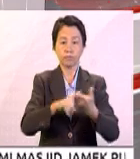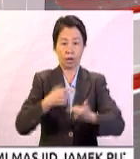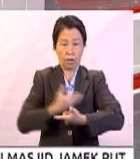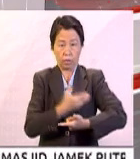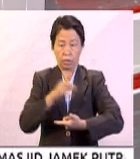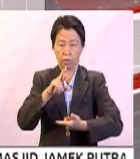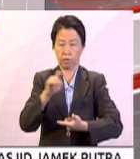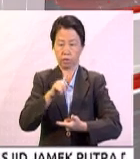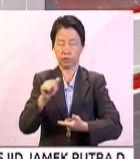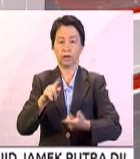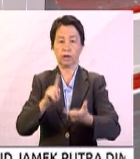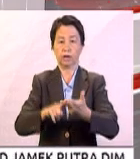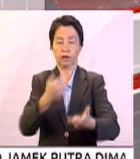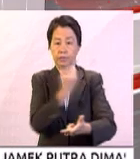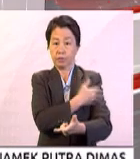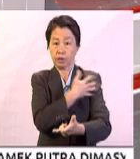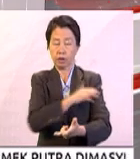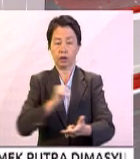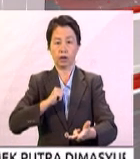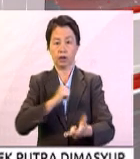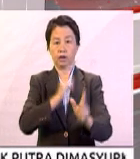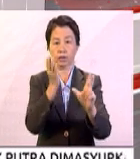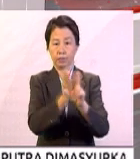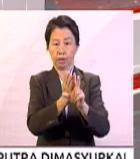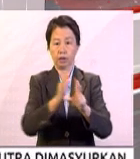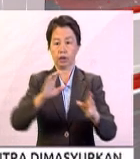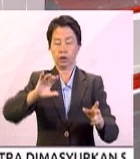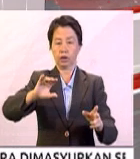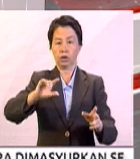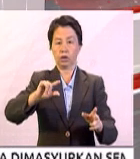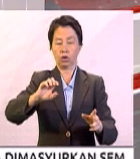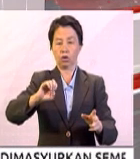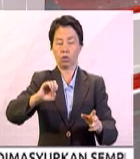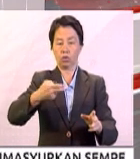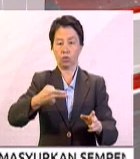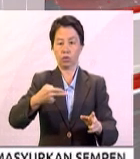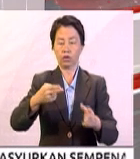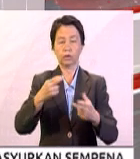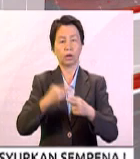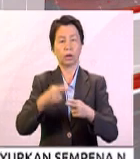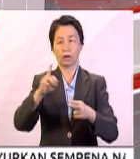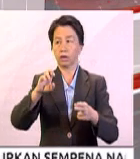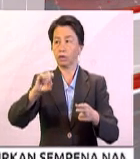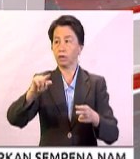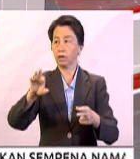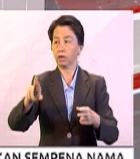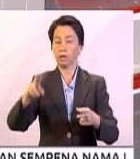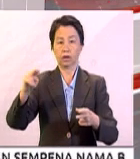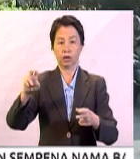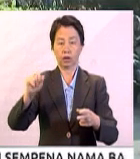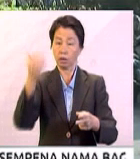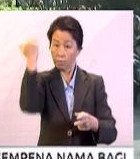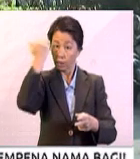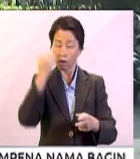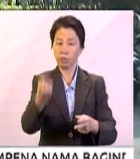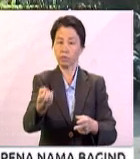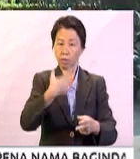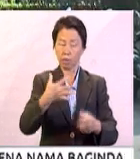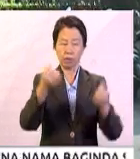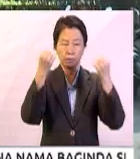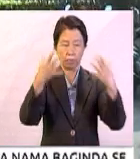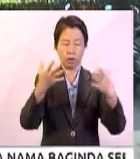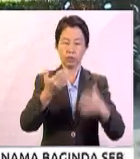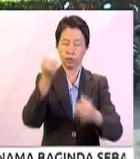Riza Aziz dan bekas ahli perbankan Goldman Sachs Roger Ng. Mahkamah dimaklumkan bahawa notis terhadap